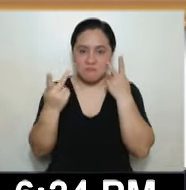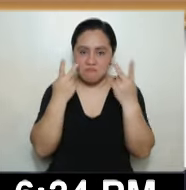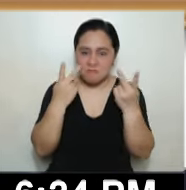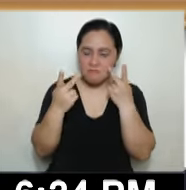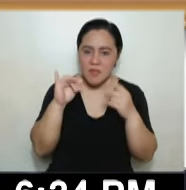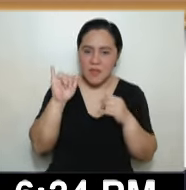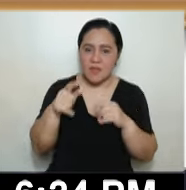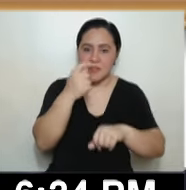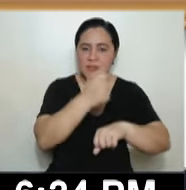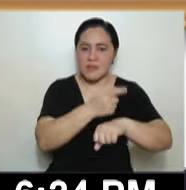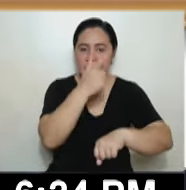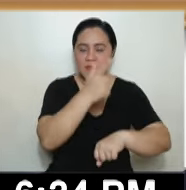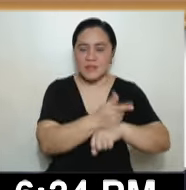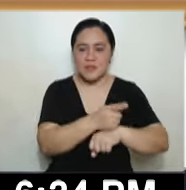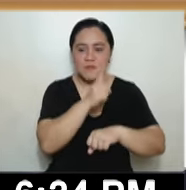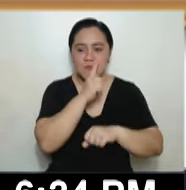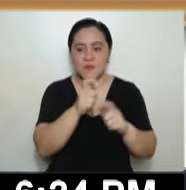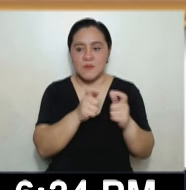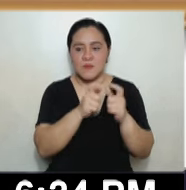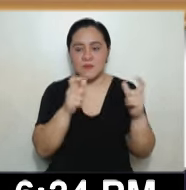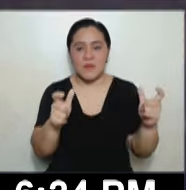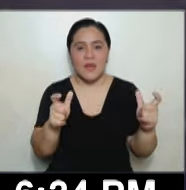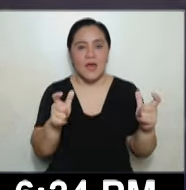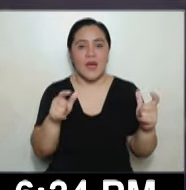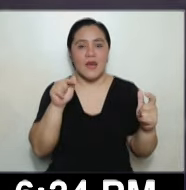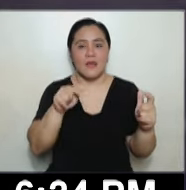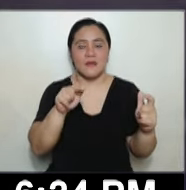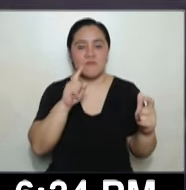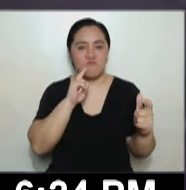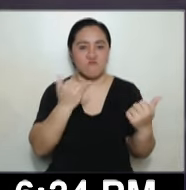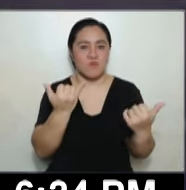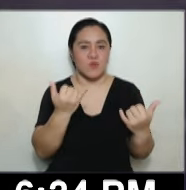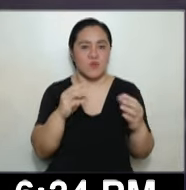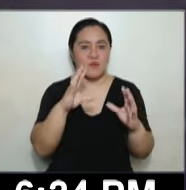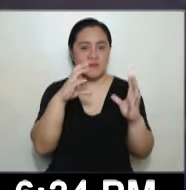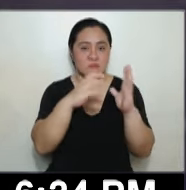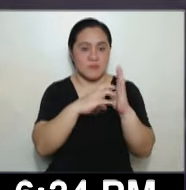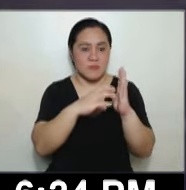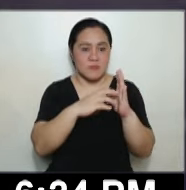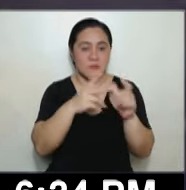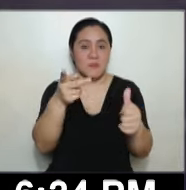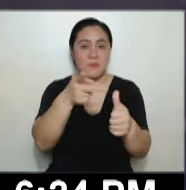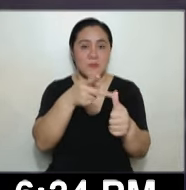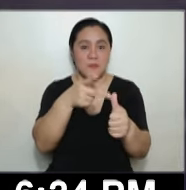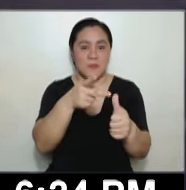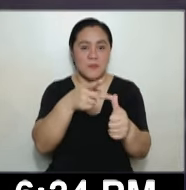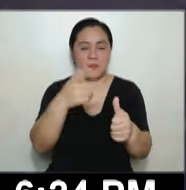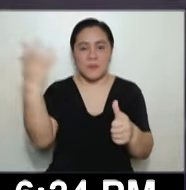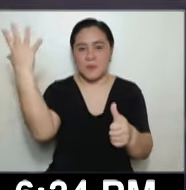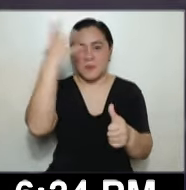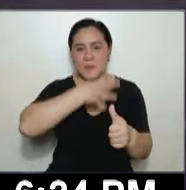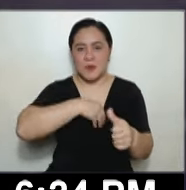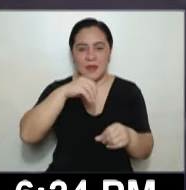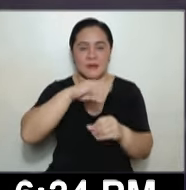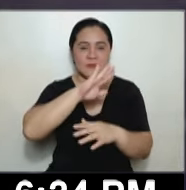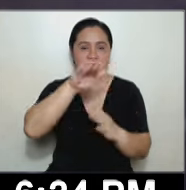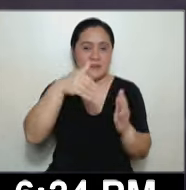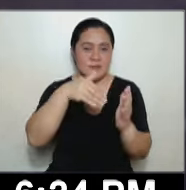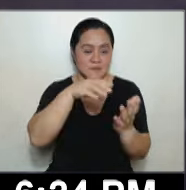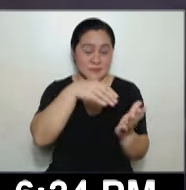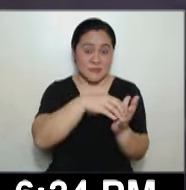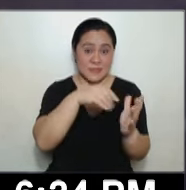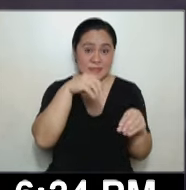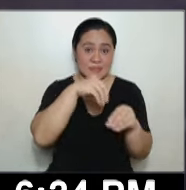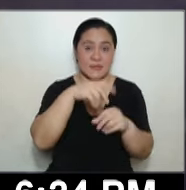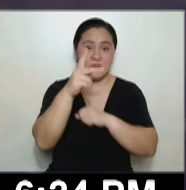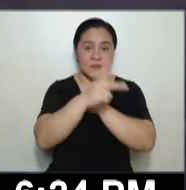Taguig ay isa ngayon sa primary cities natin, no? Isa sa pinakamagandang syudad sa ating bansa. Ganun